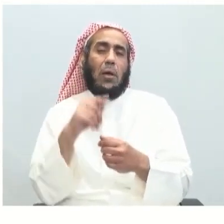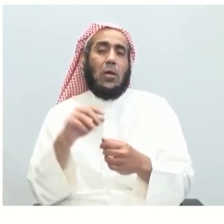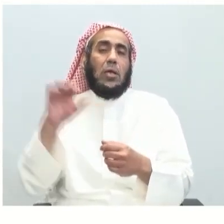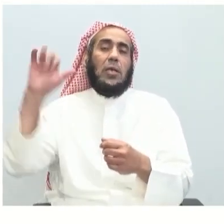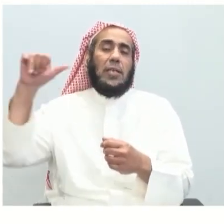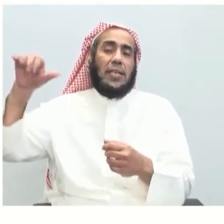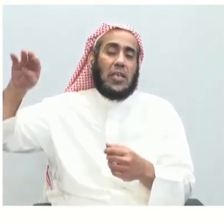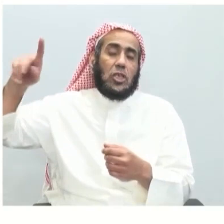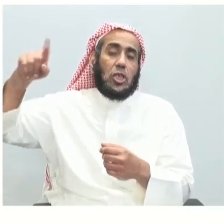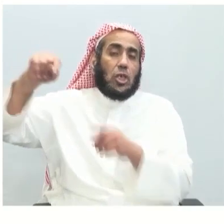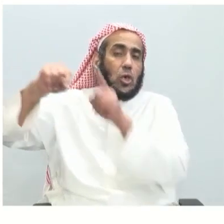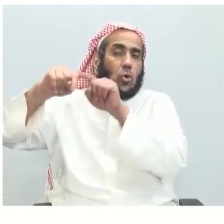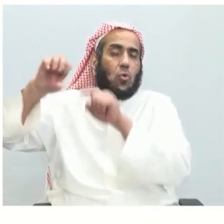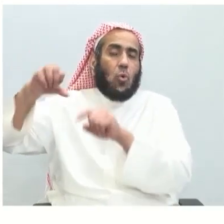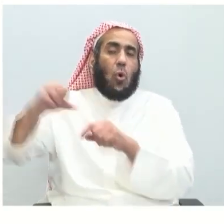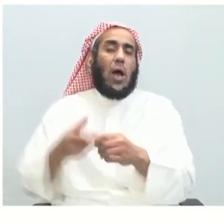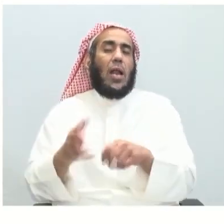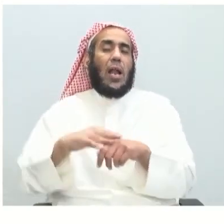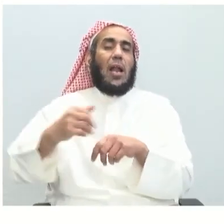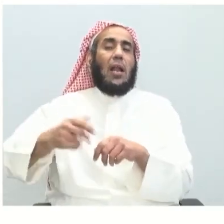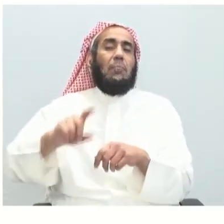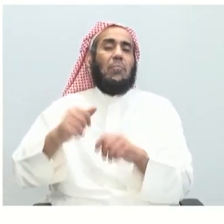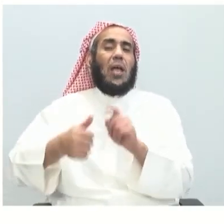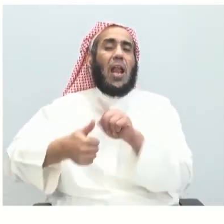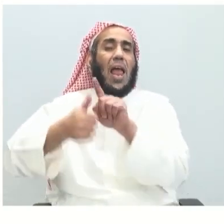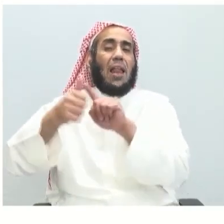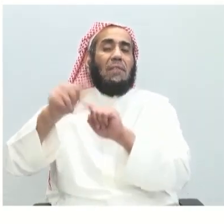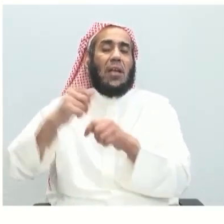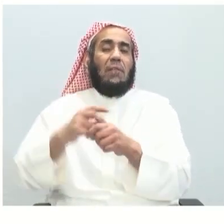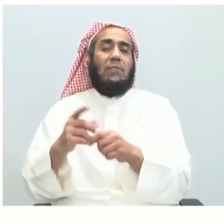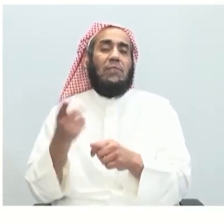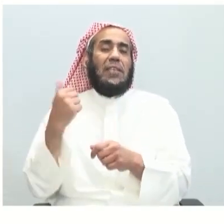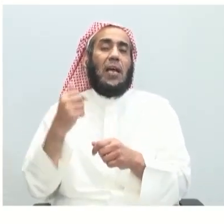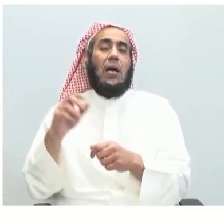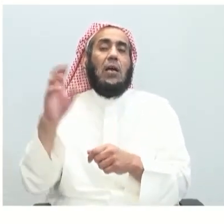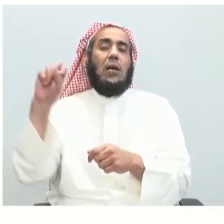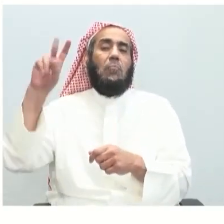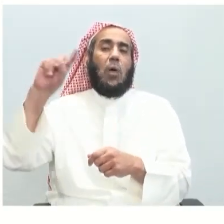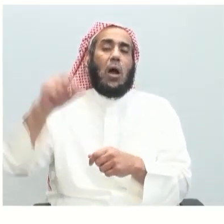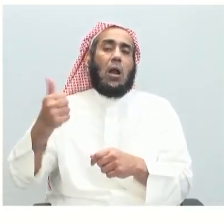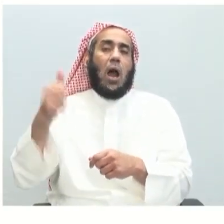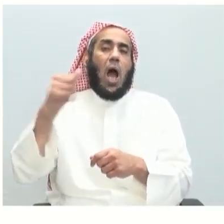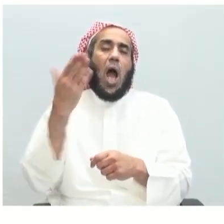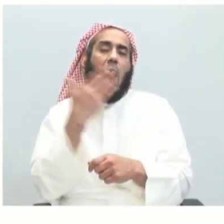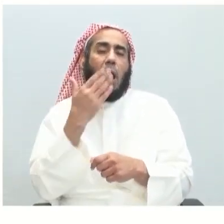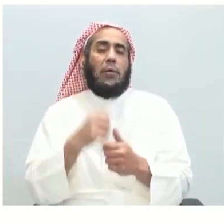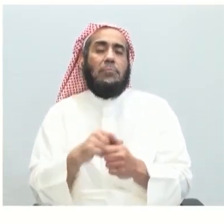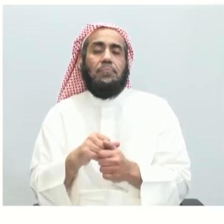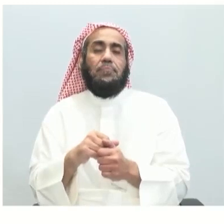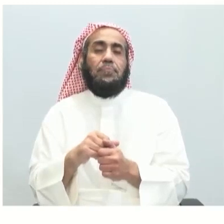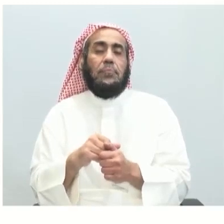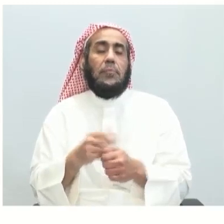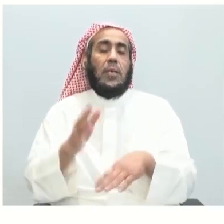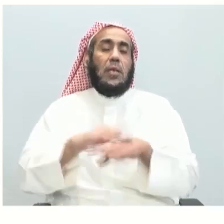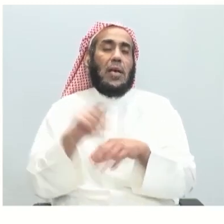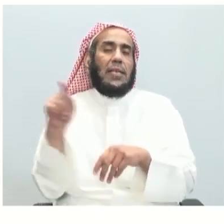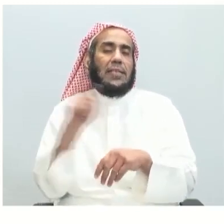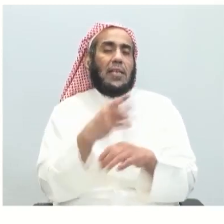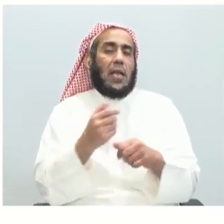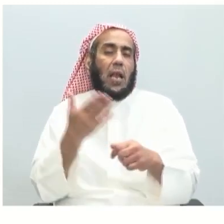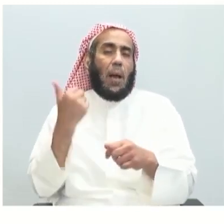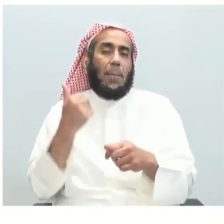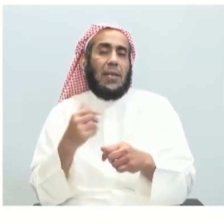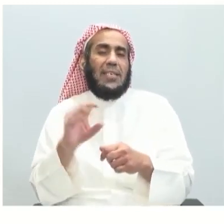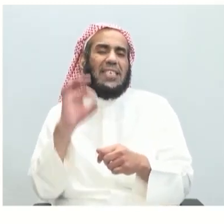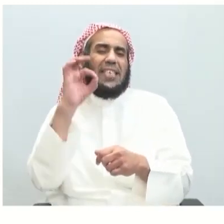يجرؤ على الالف اذا كان قبلها فتحه مثل قرا مثل قرا على السطر اذا كان